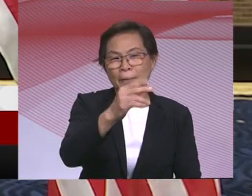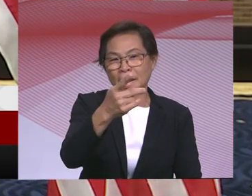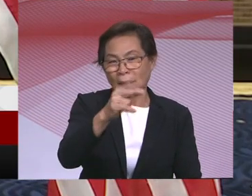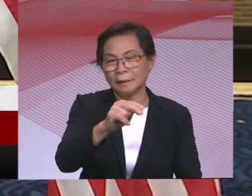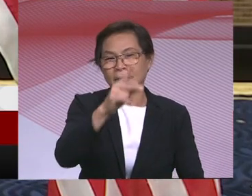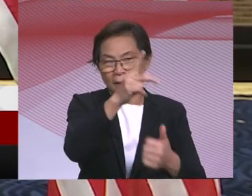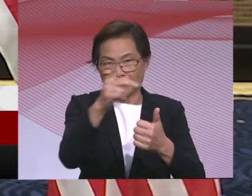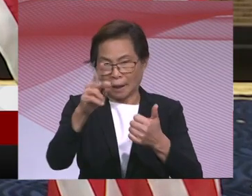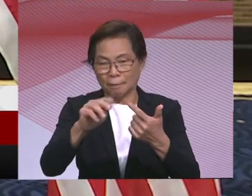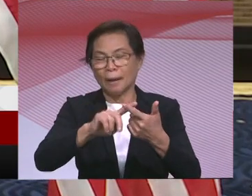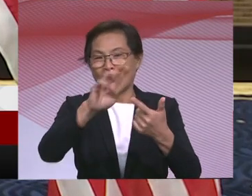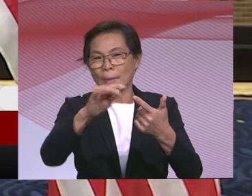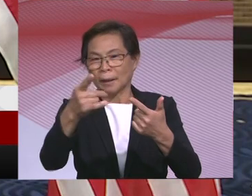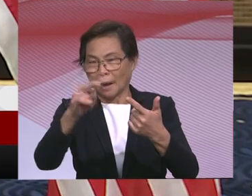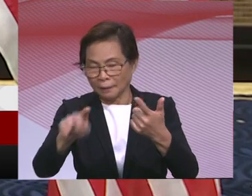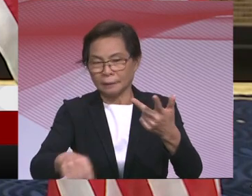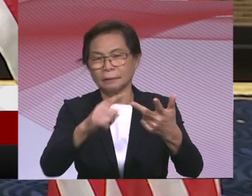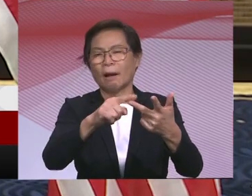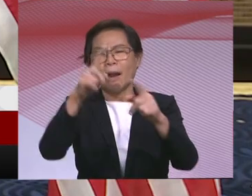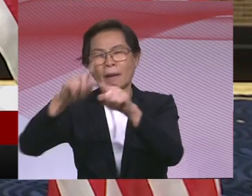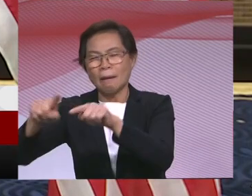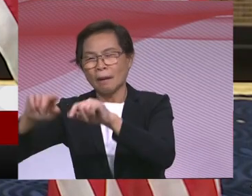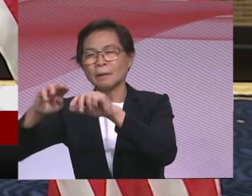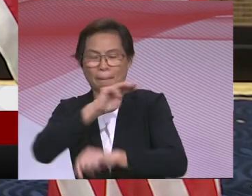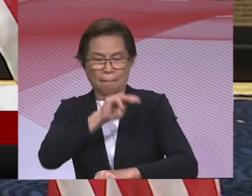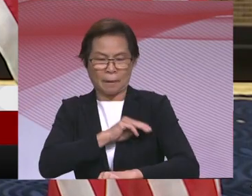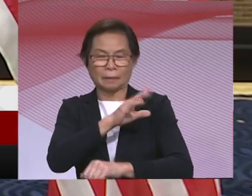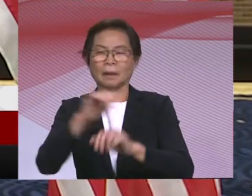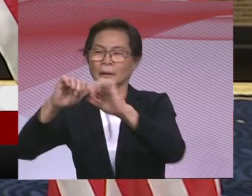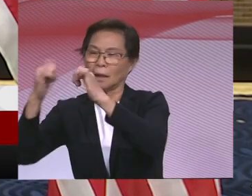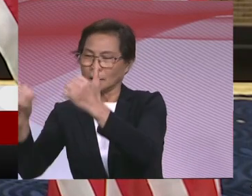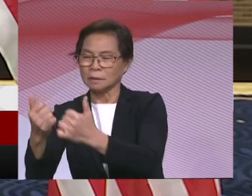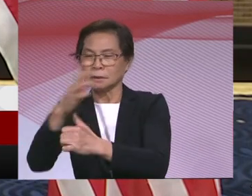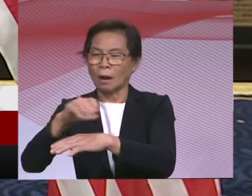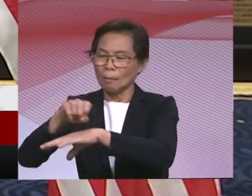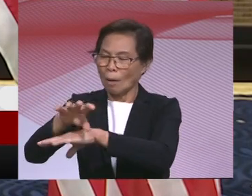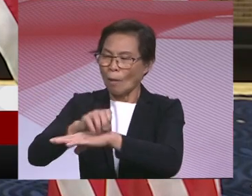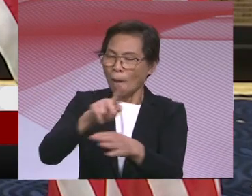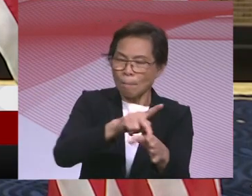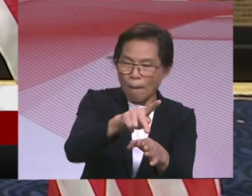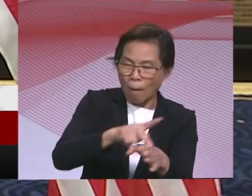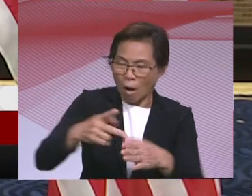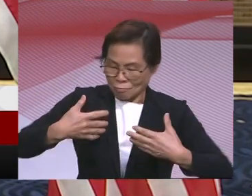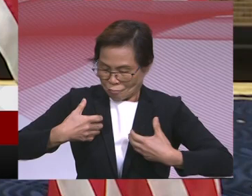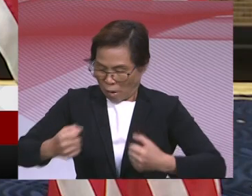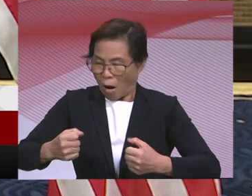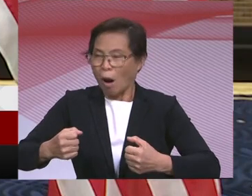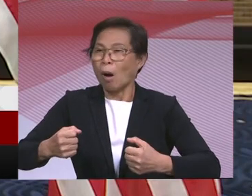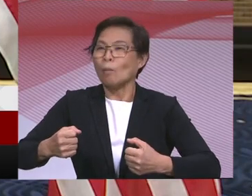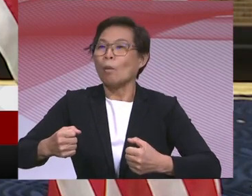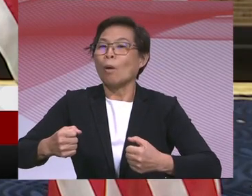MKN setelah berbagai kementerian dan Regency setelah nasehat Pak apakah setan awam